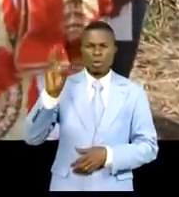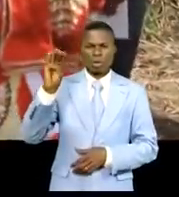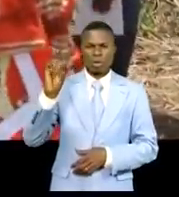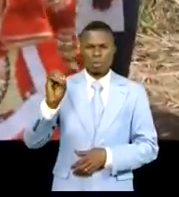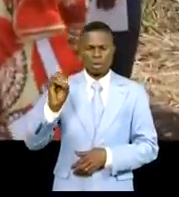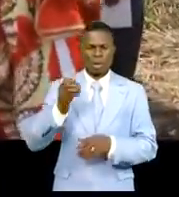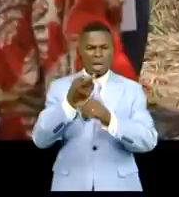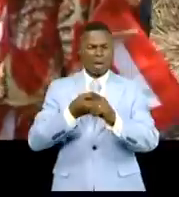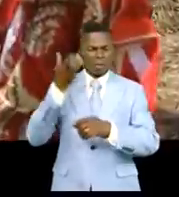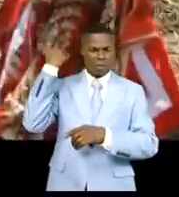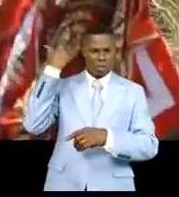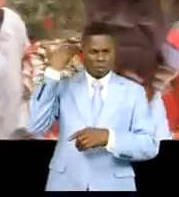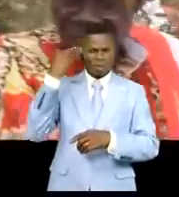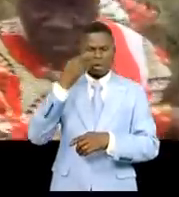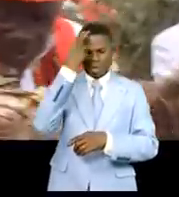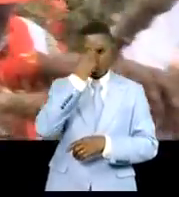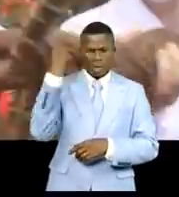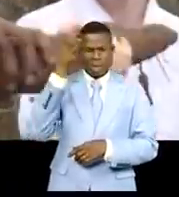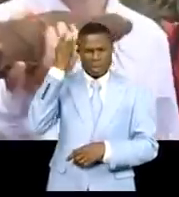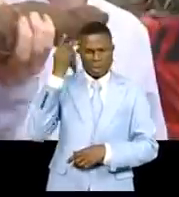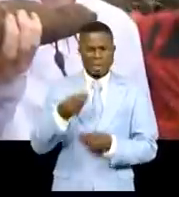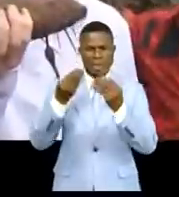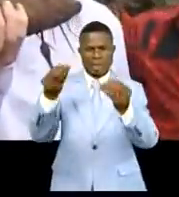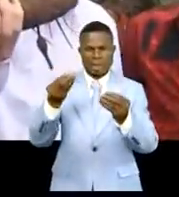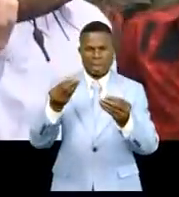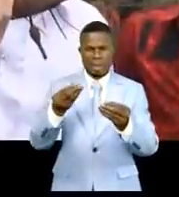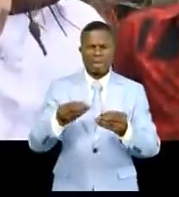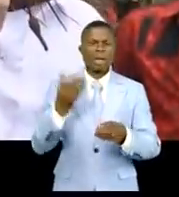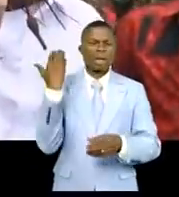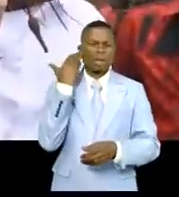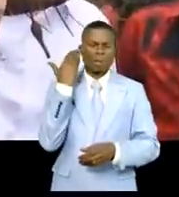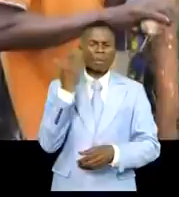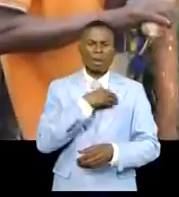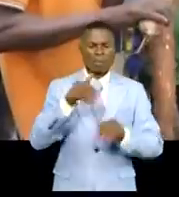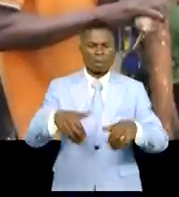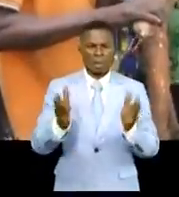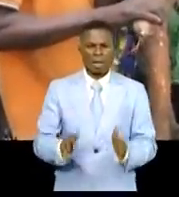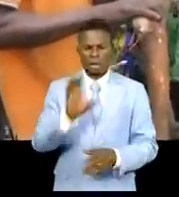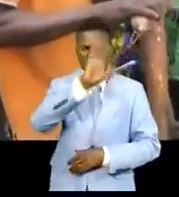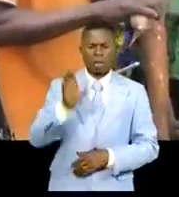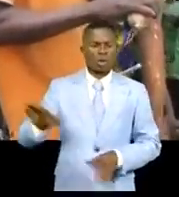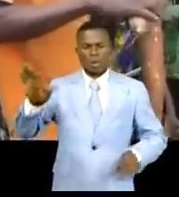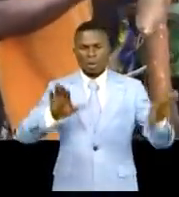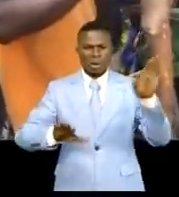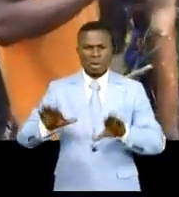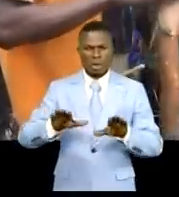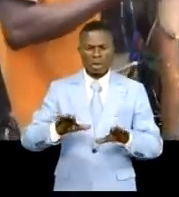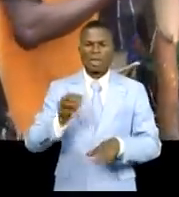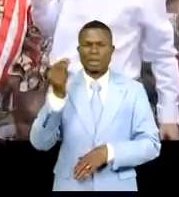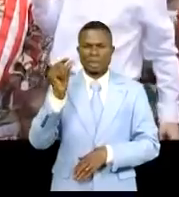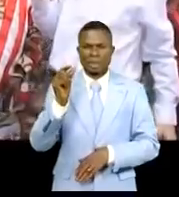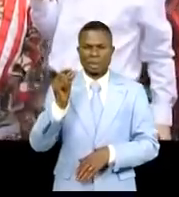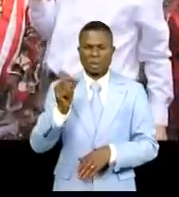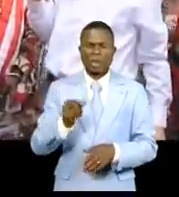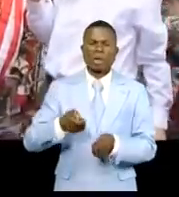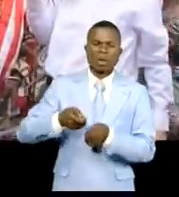Caritas Développement Kinshasa avait mis à la disposition des agriculteurs de Komo dans la commune de Lantsele des semences et des